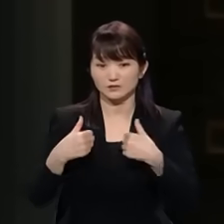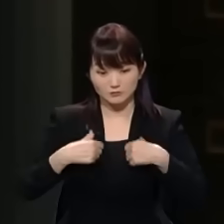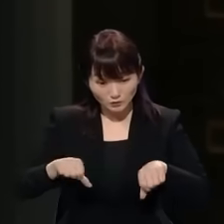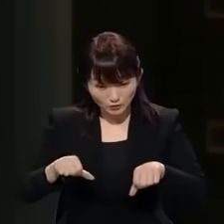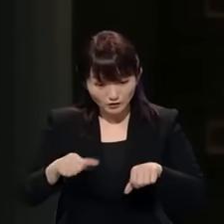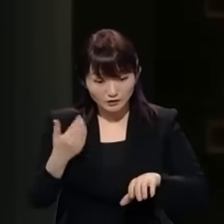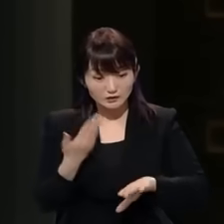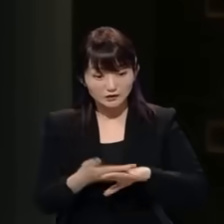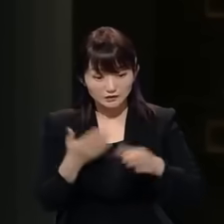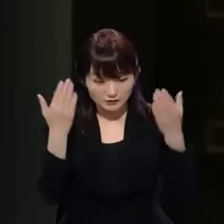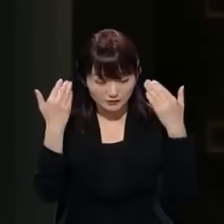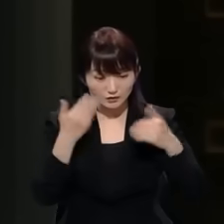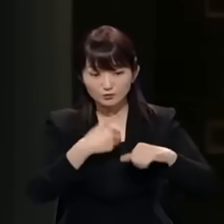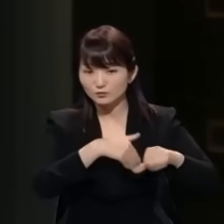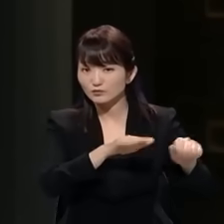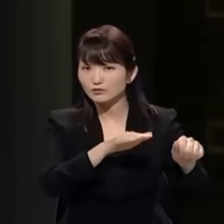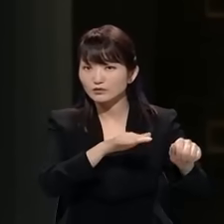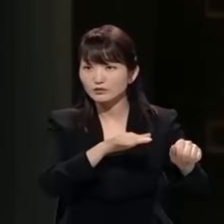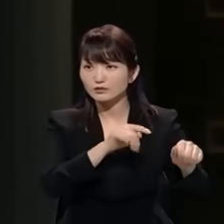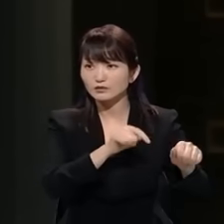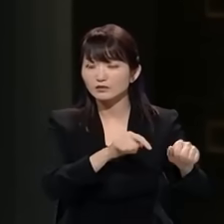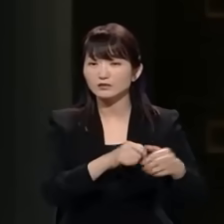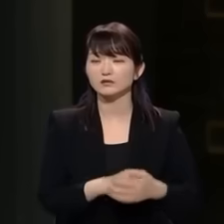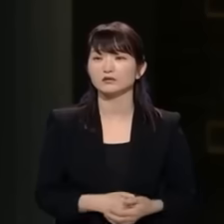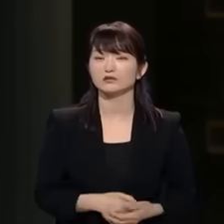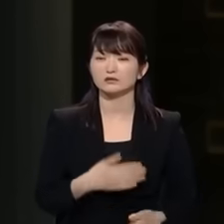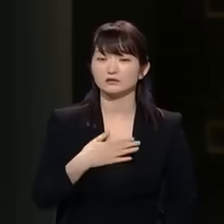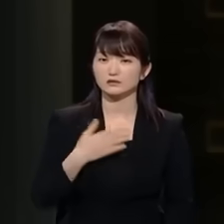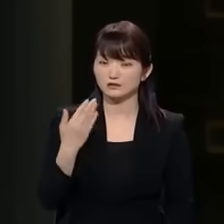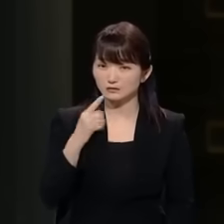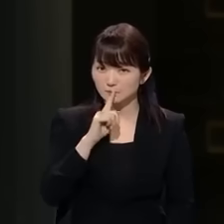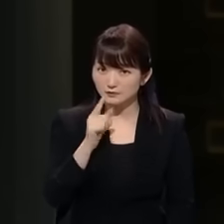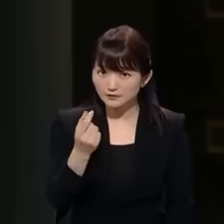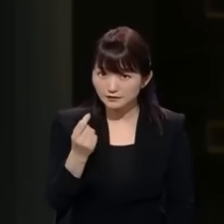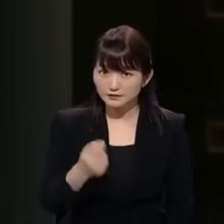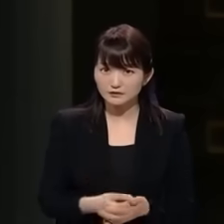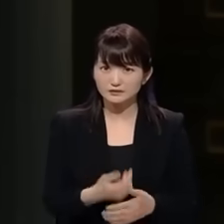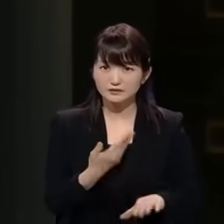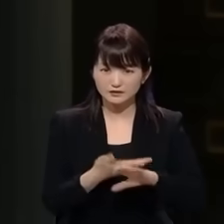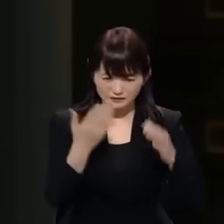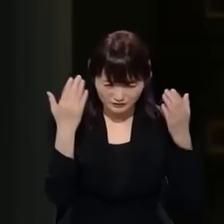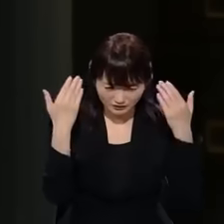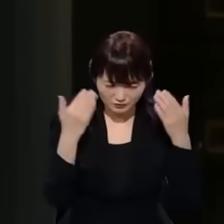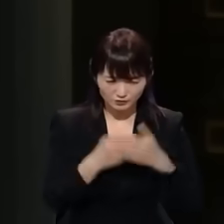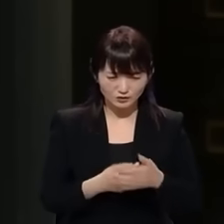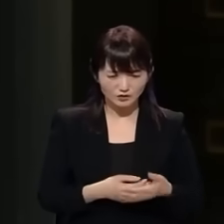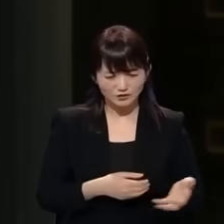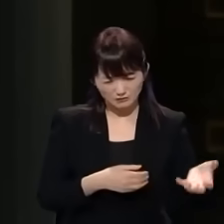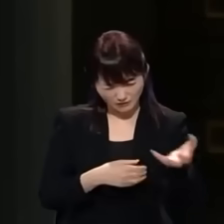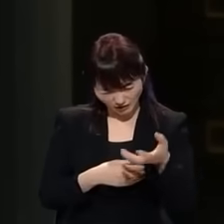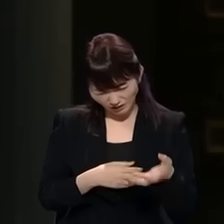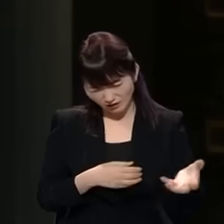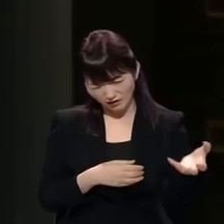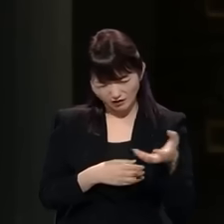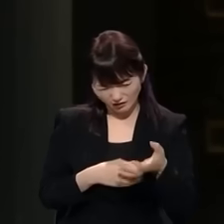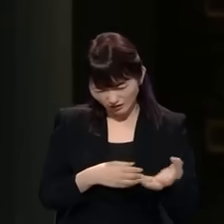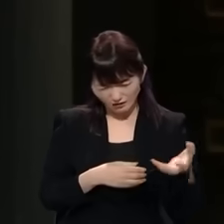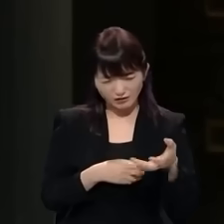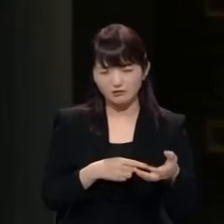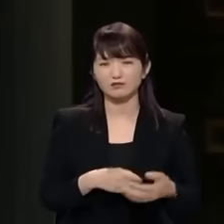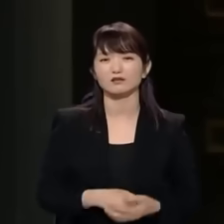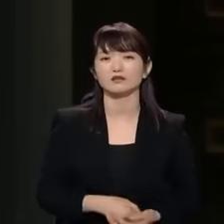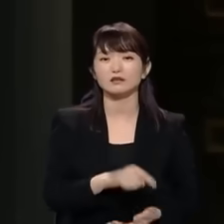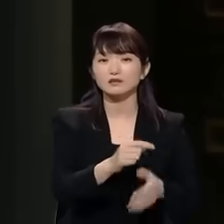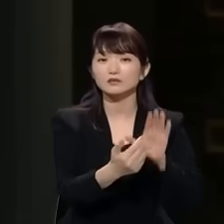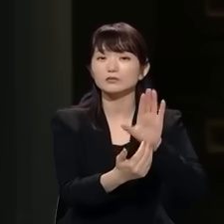얘를 다른 학교로 전학을 보낸다? 제가 아까 말씀드린 대로 폭탄 돌리기예요. 계속 뺑뺑이, 뺑뺑이. 자,